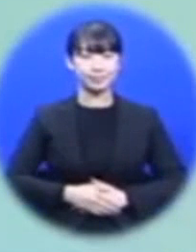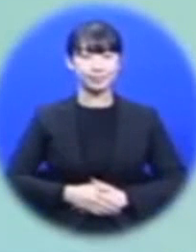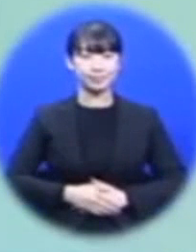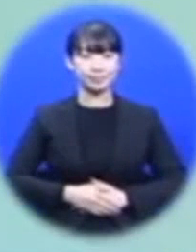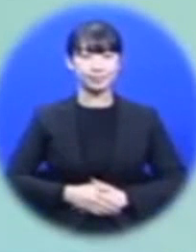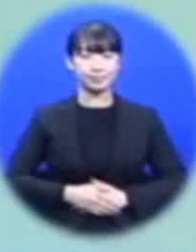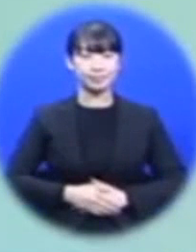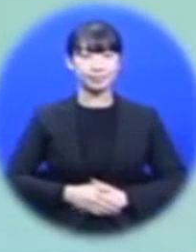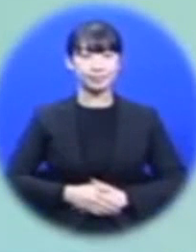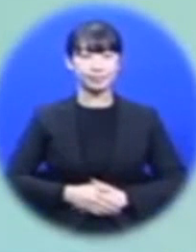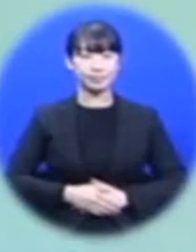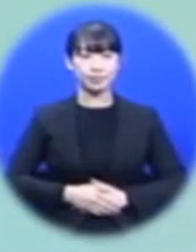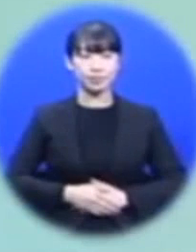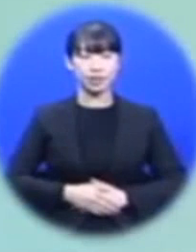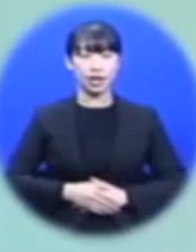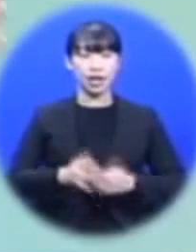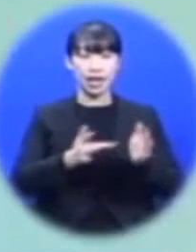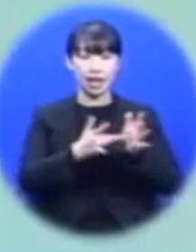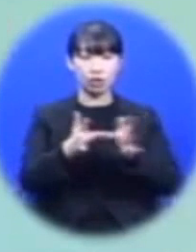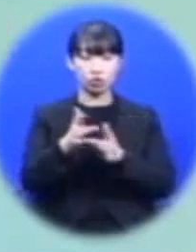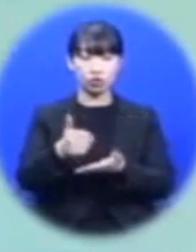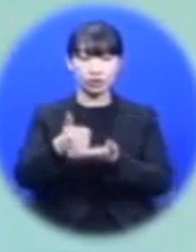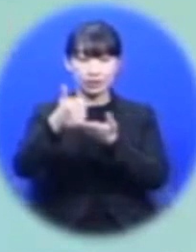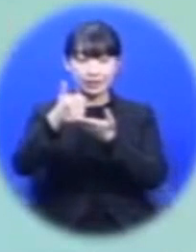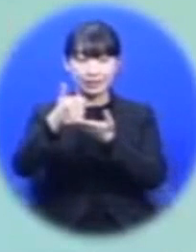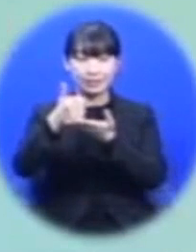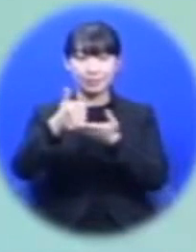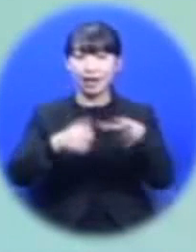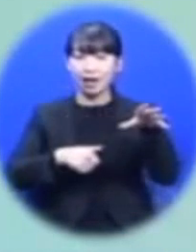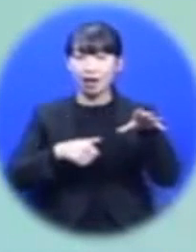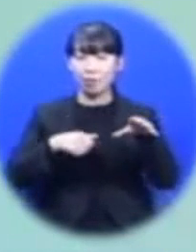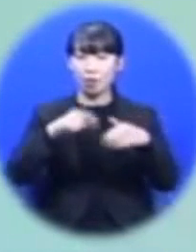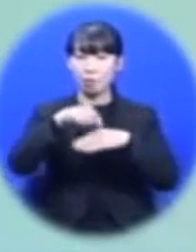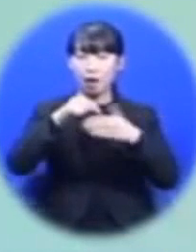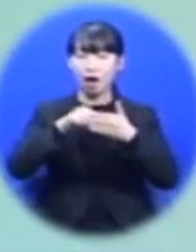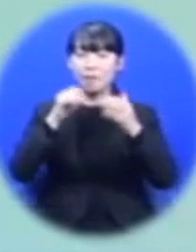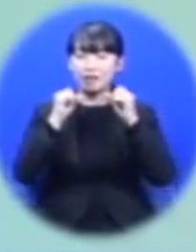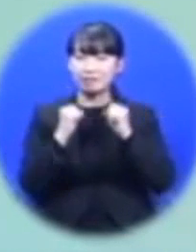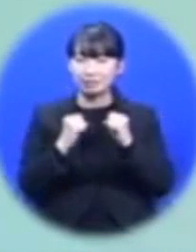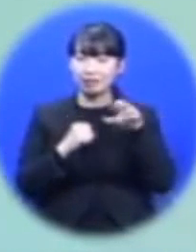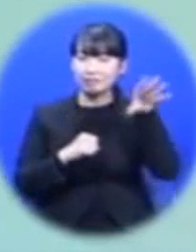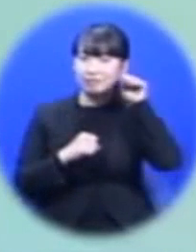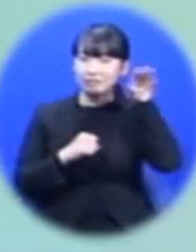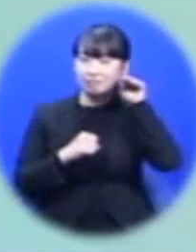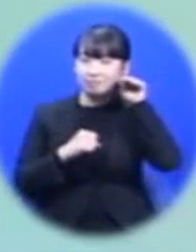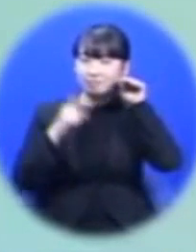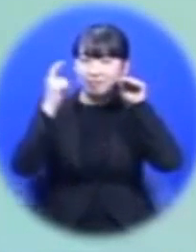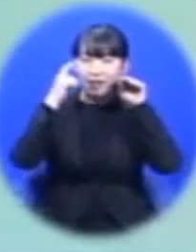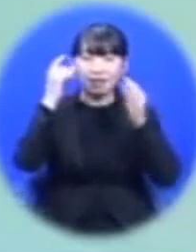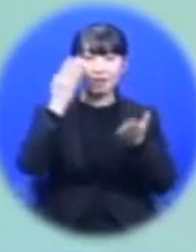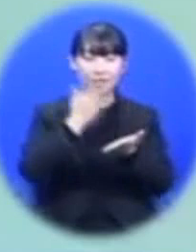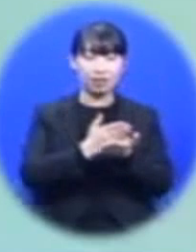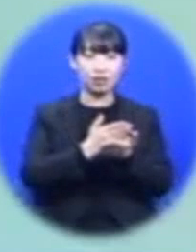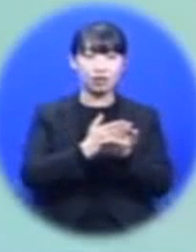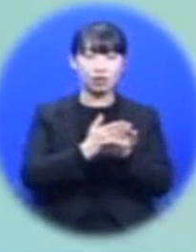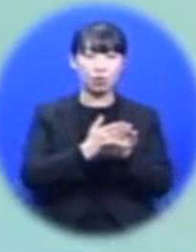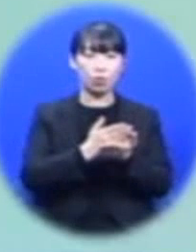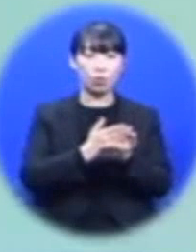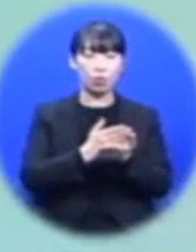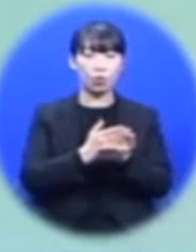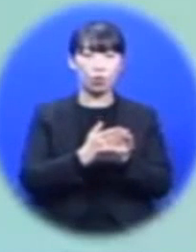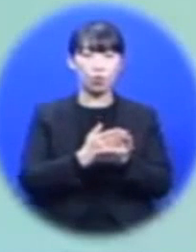예수님이 마음에 계시다는 것을들은 것으로 충분하지 않습니다 예수님 오직